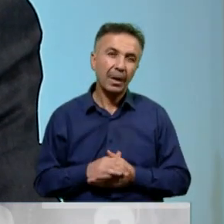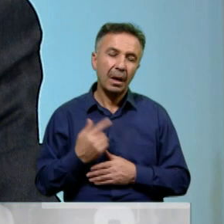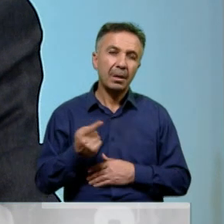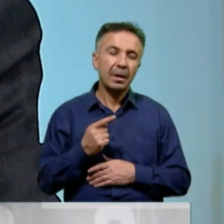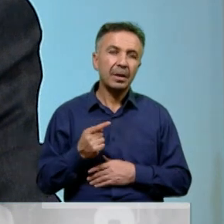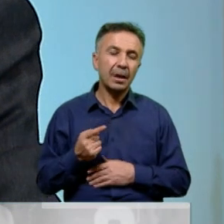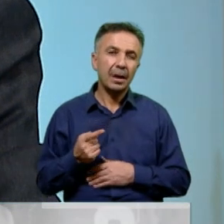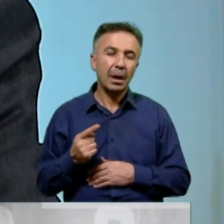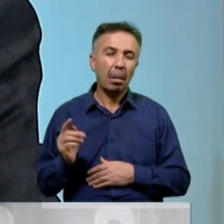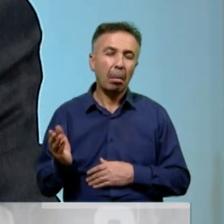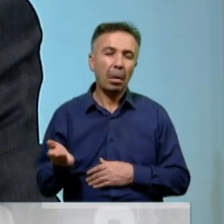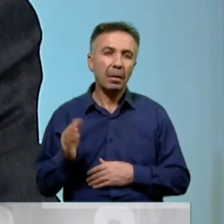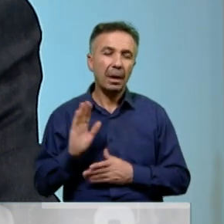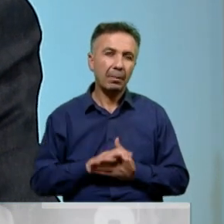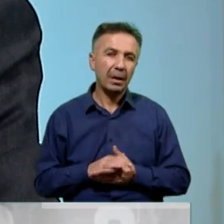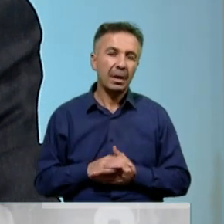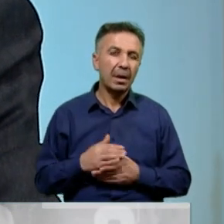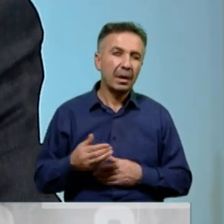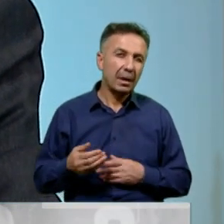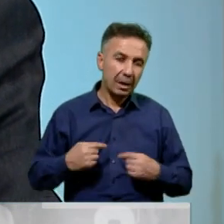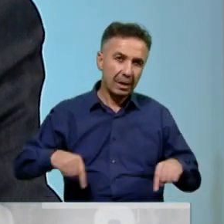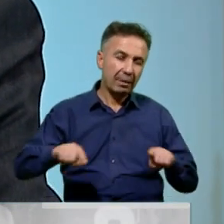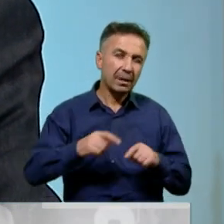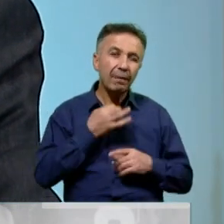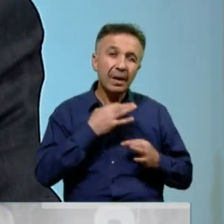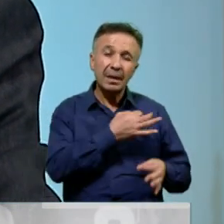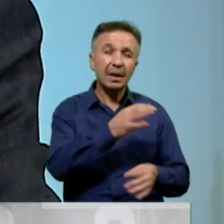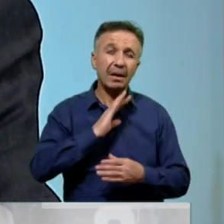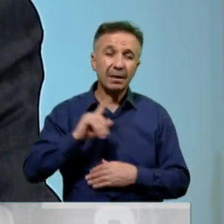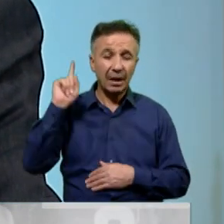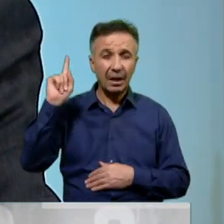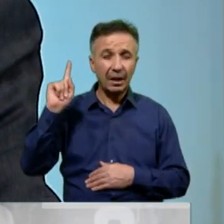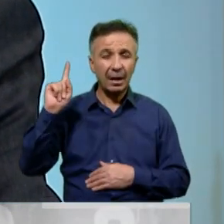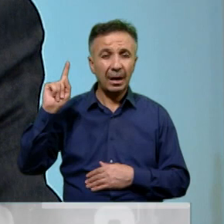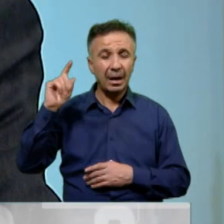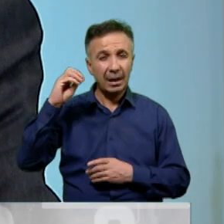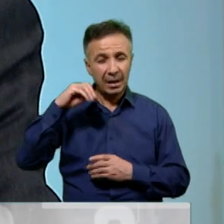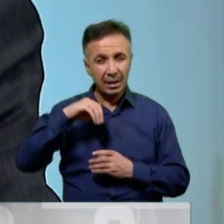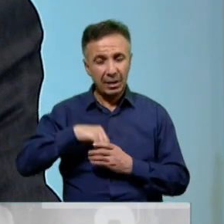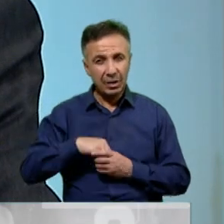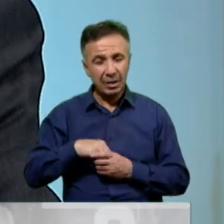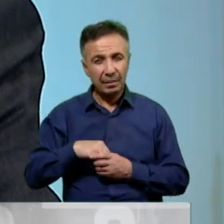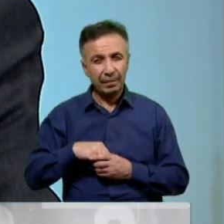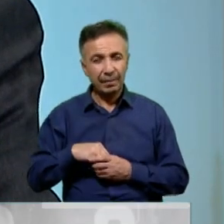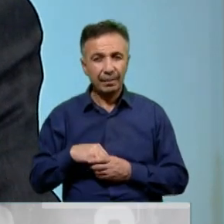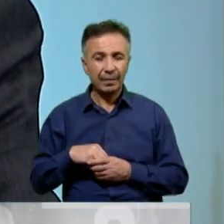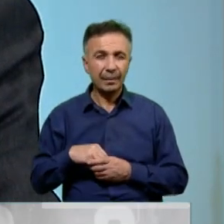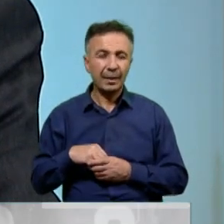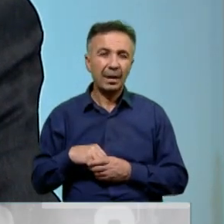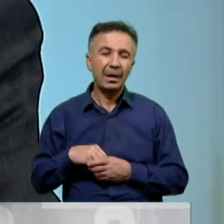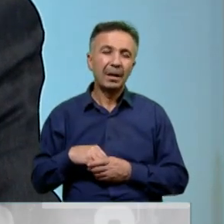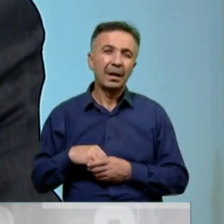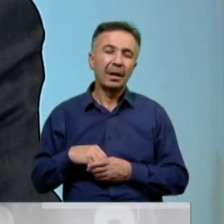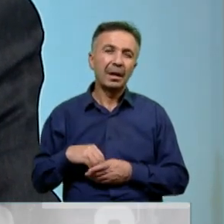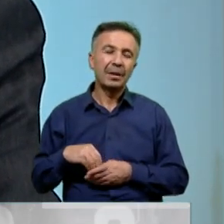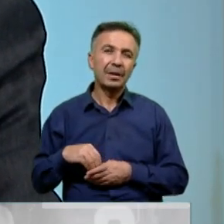ihmal etmeyin. Çevrenizde fakir insanlar varsa Allah için kurban, ev için sızgıt diye bir ilde